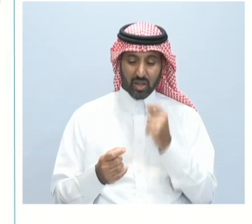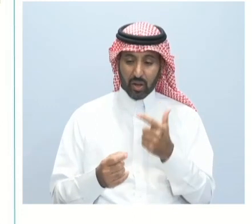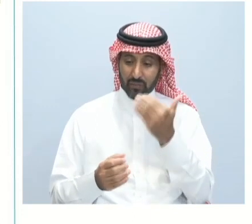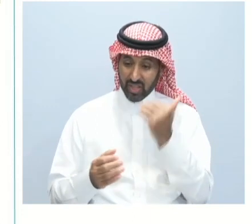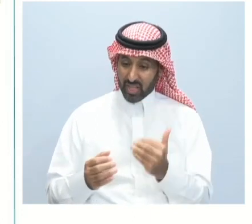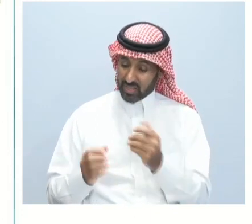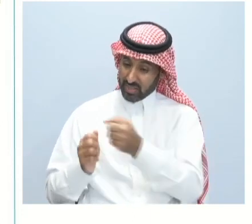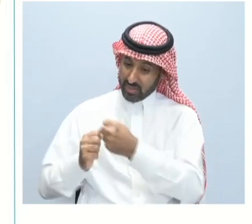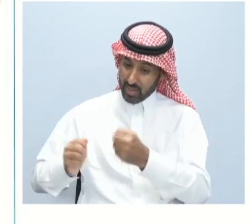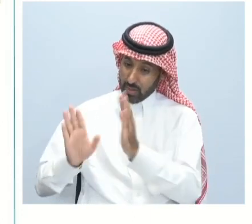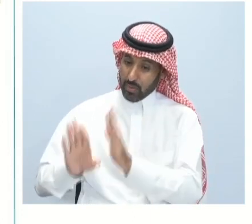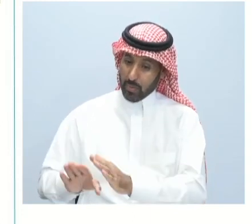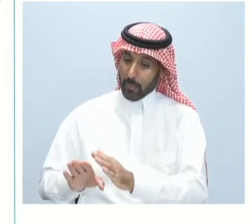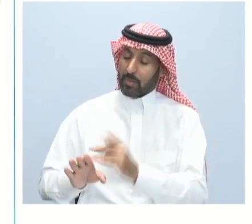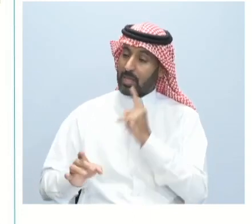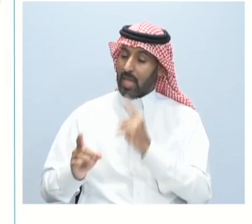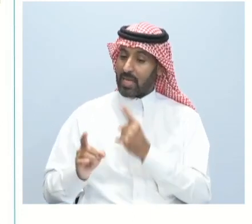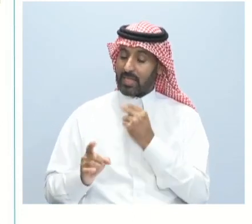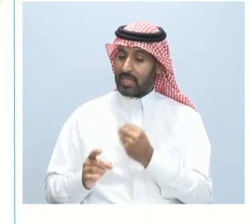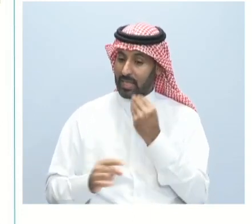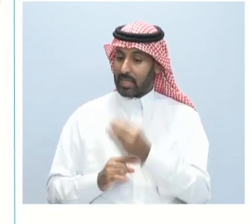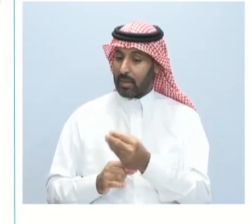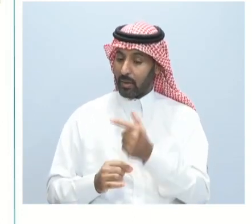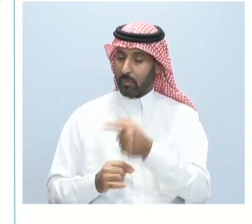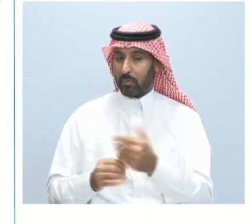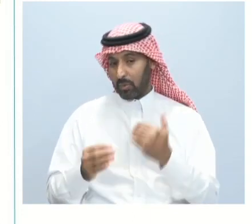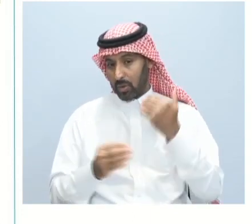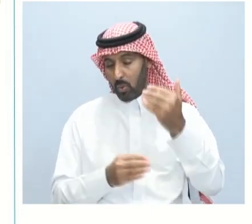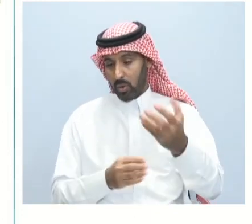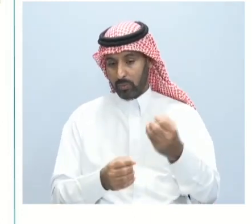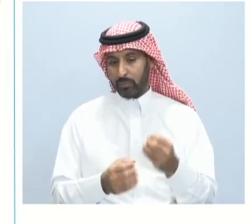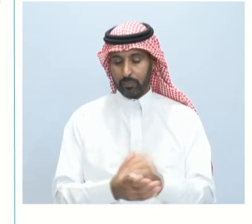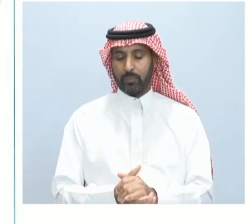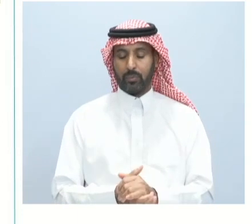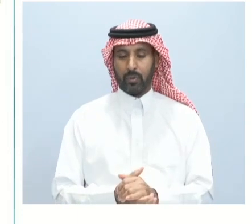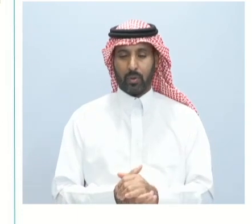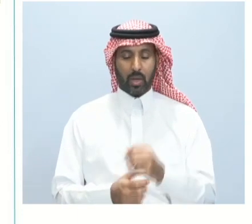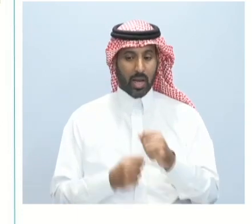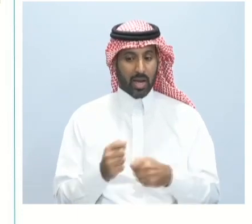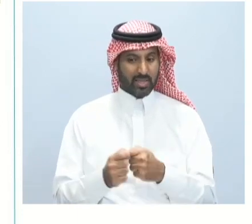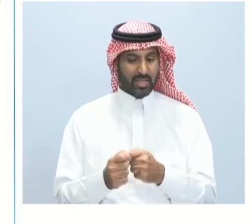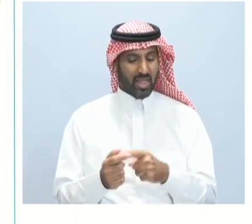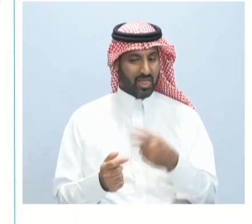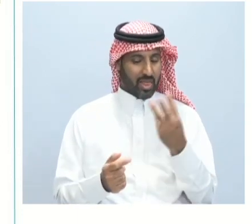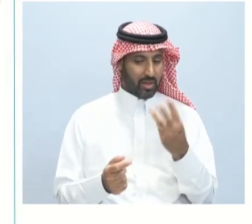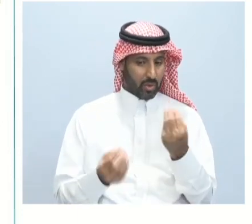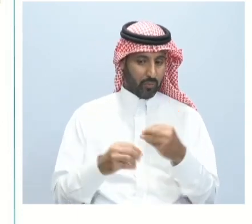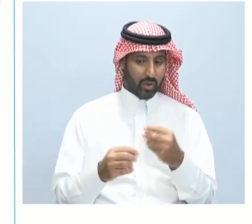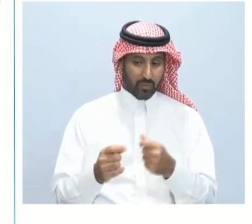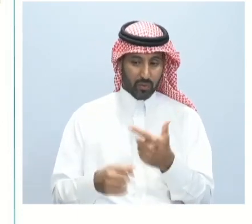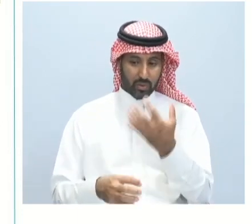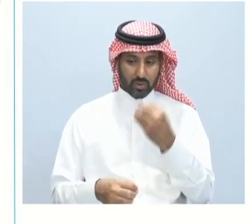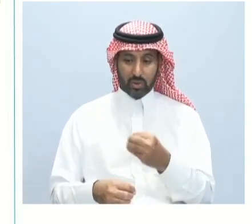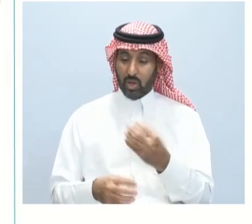من خلال تحسين مستويات المخزون بناء على توقعات الطلب ايضا القيد الثالث توفير ميزانيه لشراء